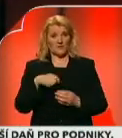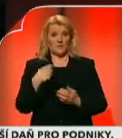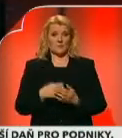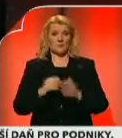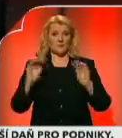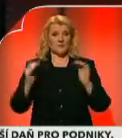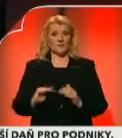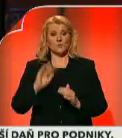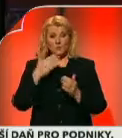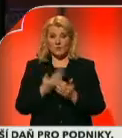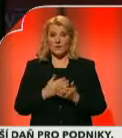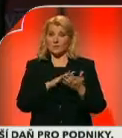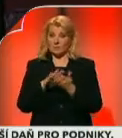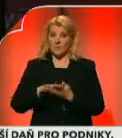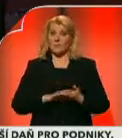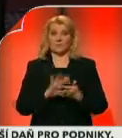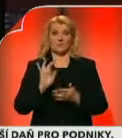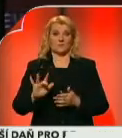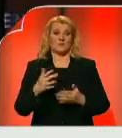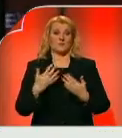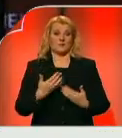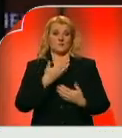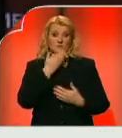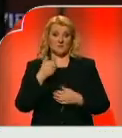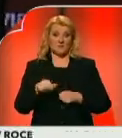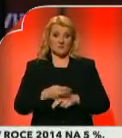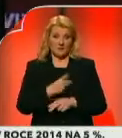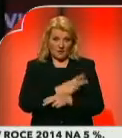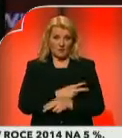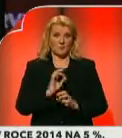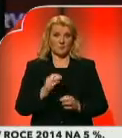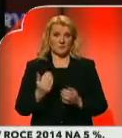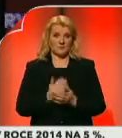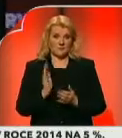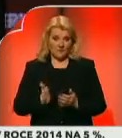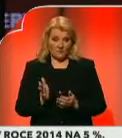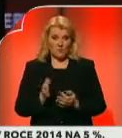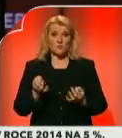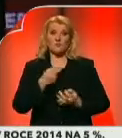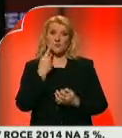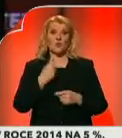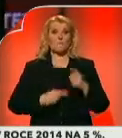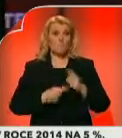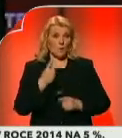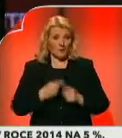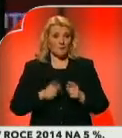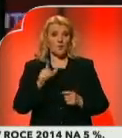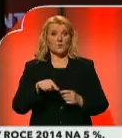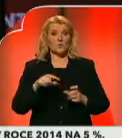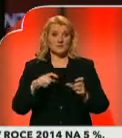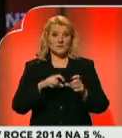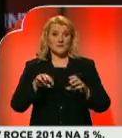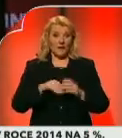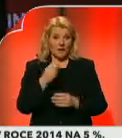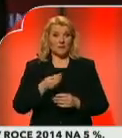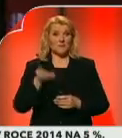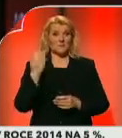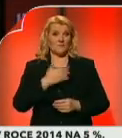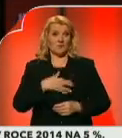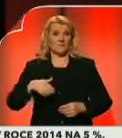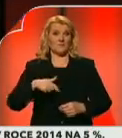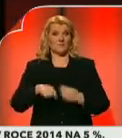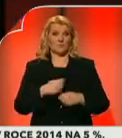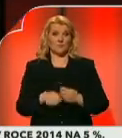symbolem klesající důvěry společnosti ve stávající český stát a jeho dobrou zprávu. Co na to říká politik, který eskarty jako tehdejší